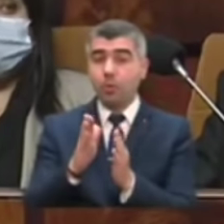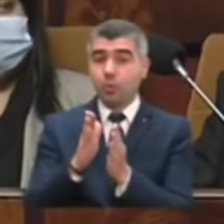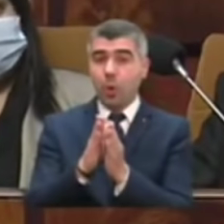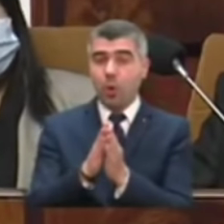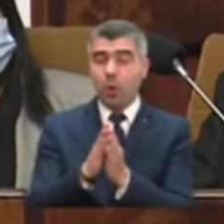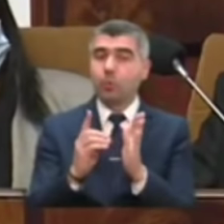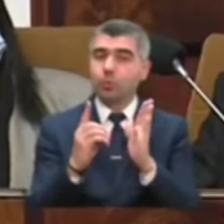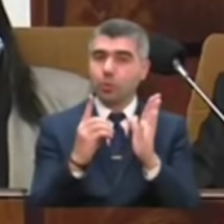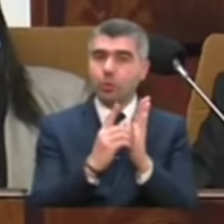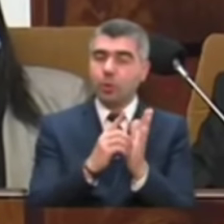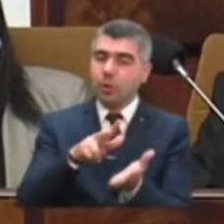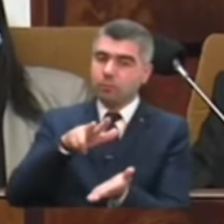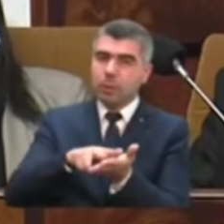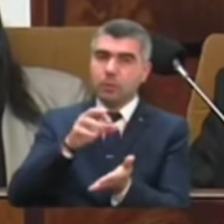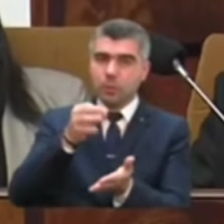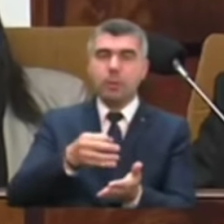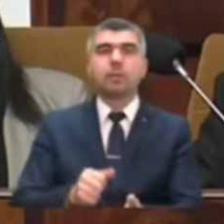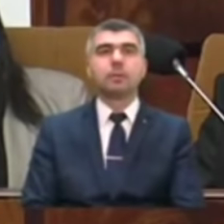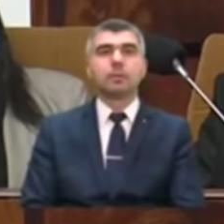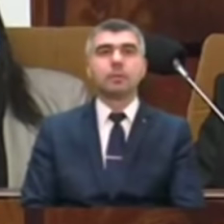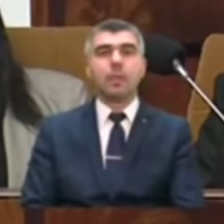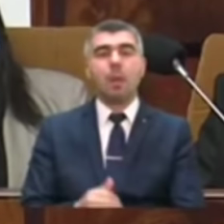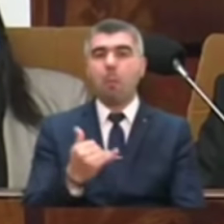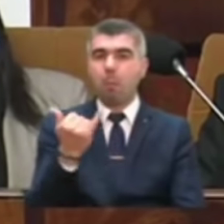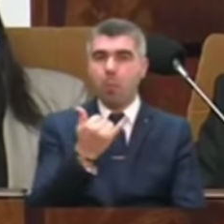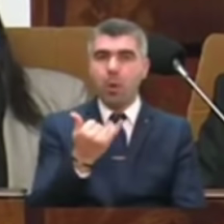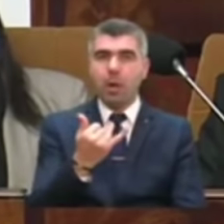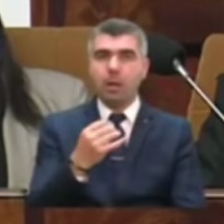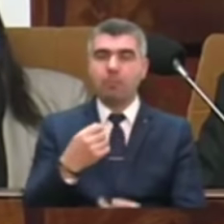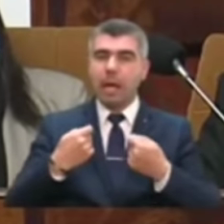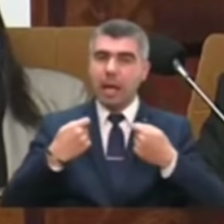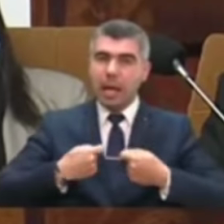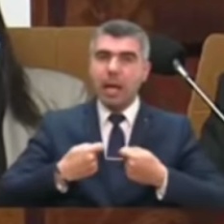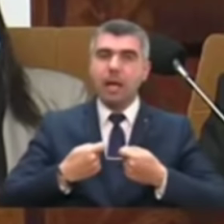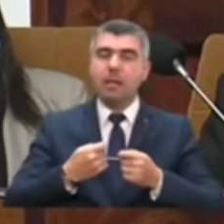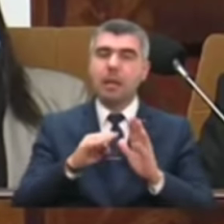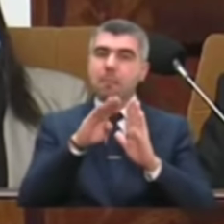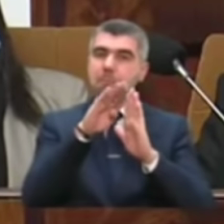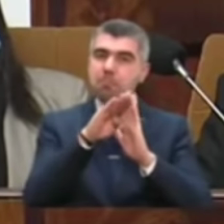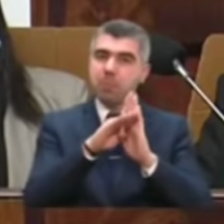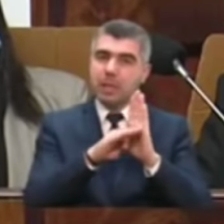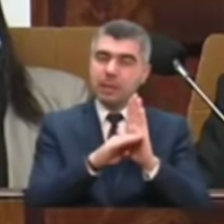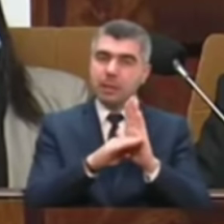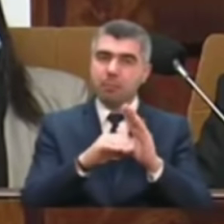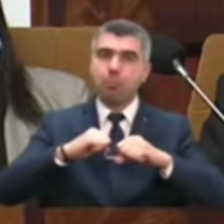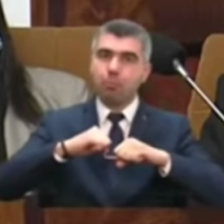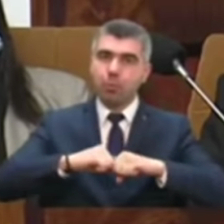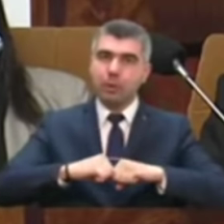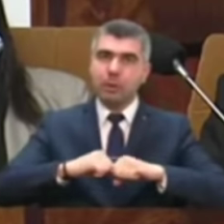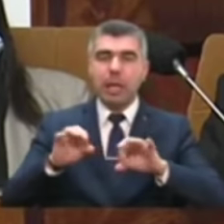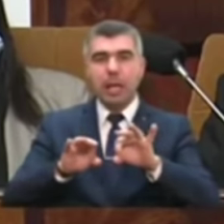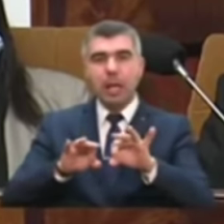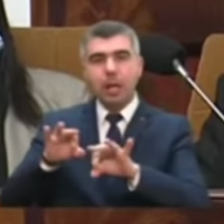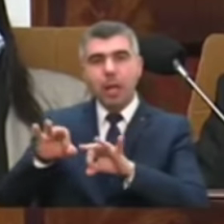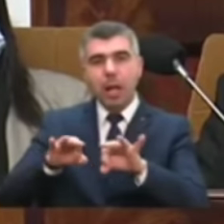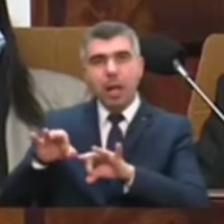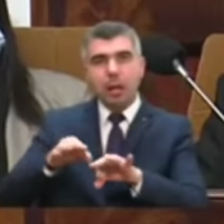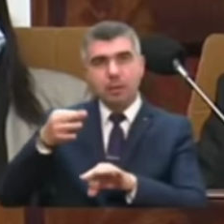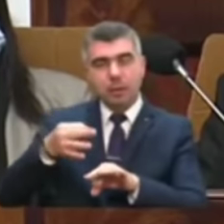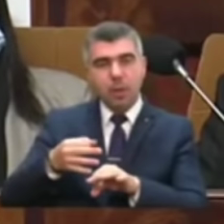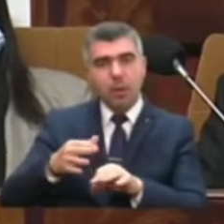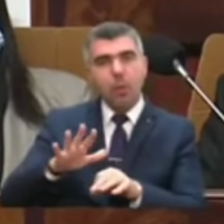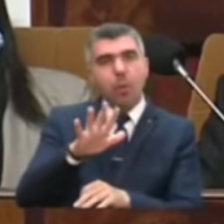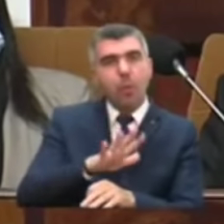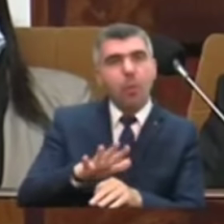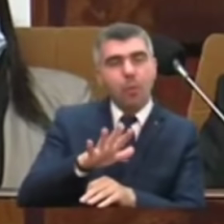المملكة. إذ لابد من رئاسة، من رئاسة، من المكتب ديال المجلس على أنه يتخذ الإجراءات الكافية باش يمكن